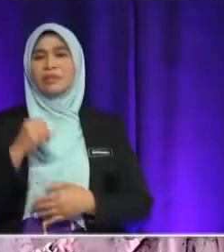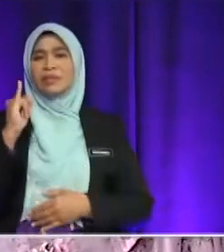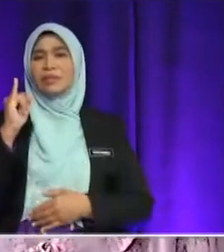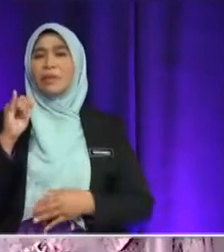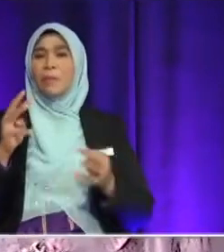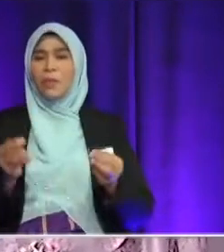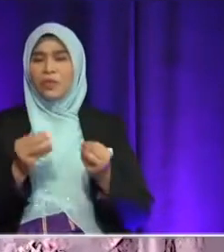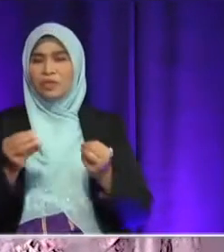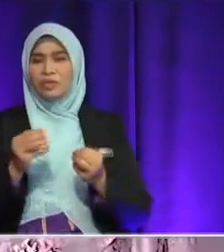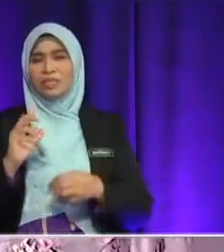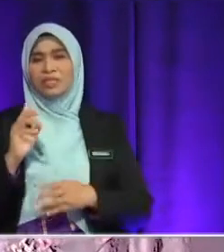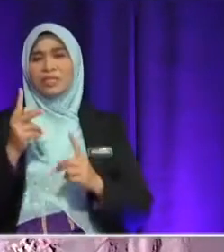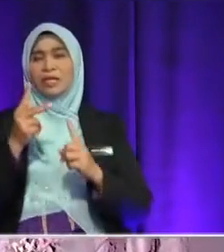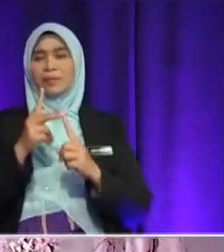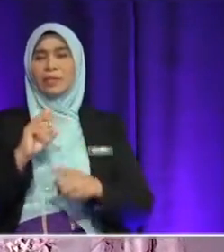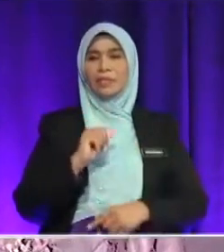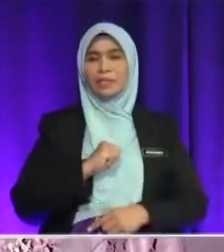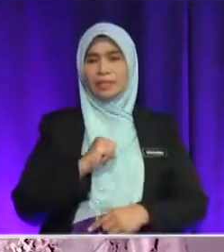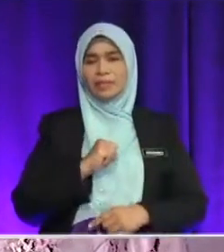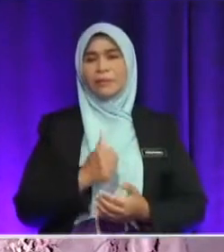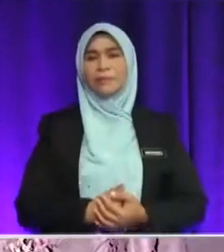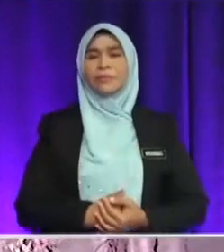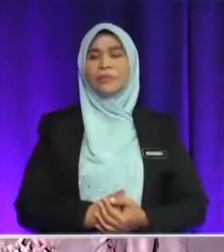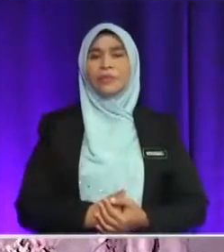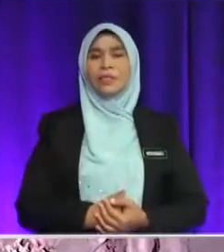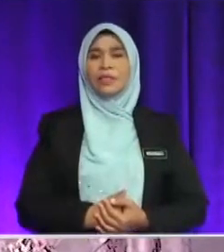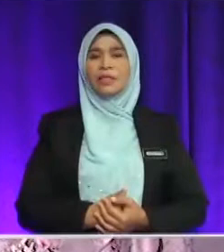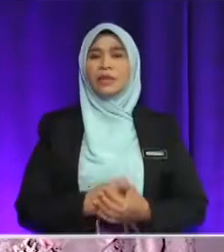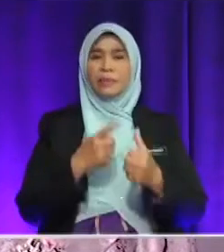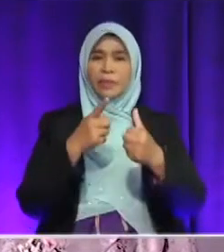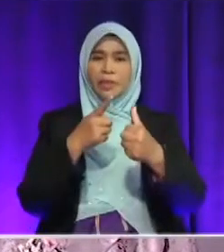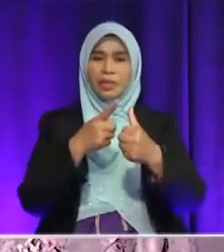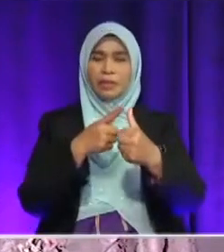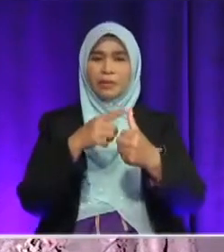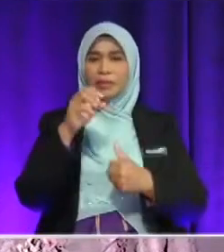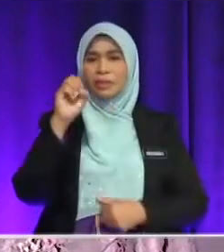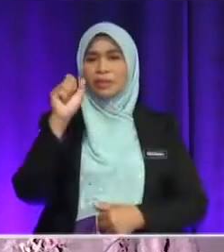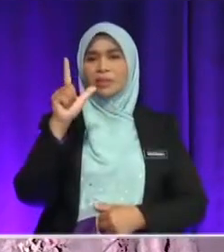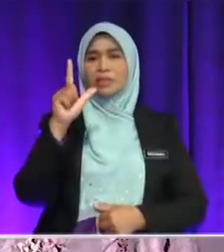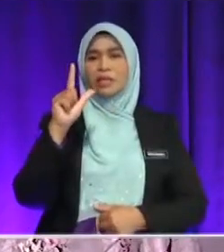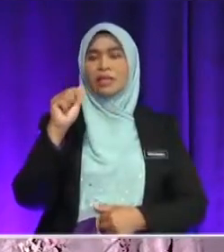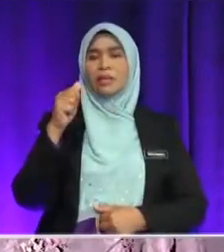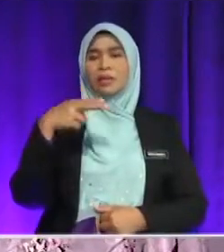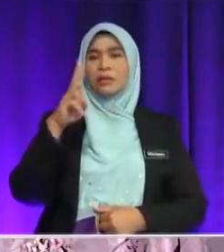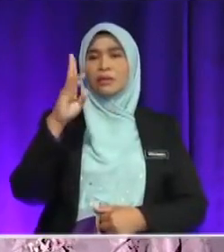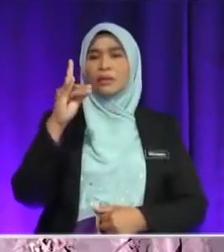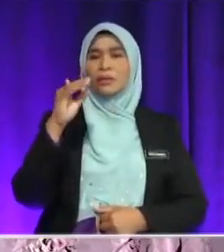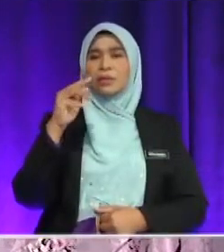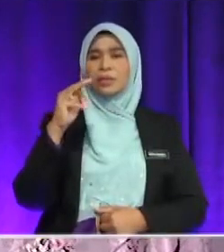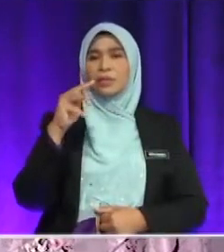ketika tokoh kita yang pertama kembali Cathay toko kita yang pertama adalah Salahuddin al-ayyubi